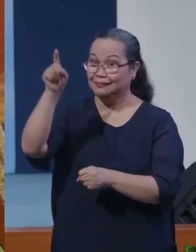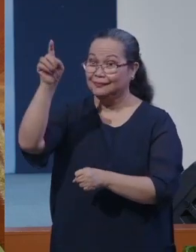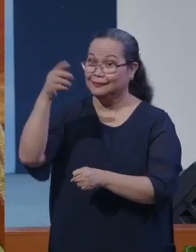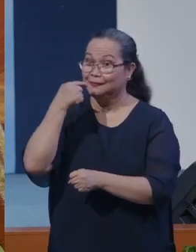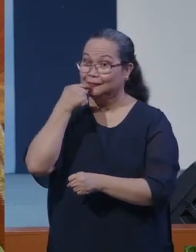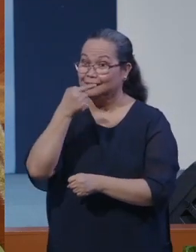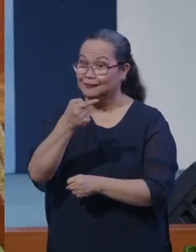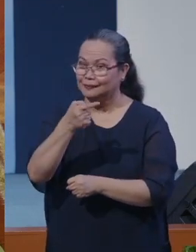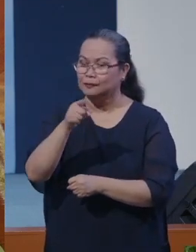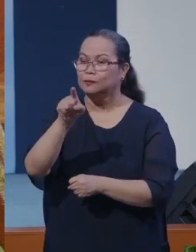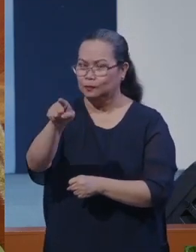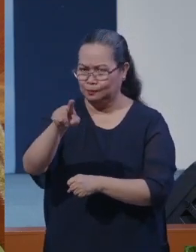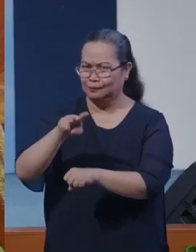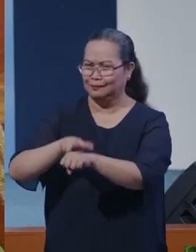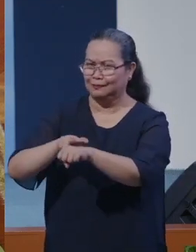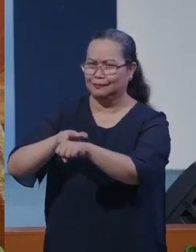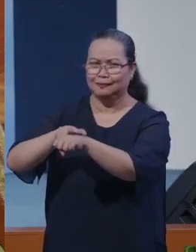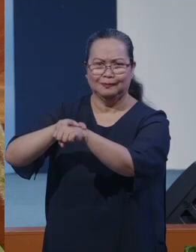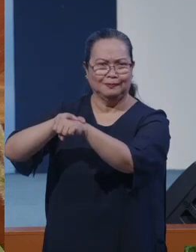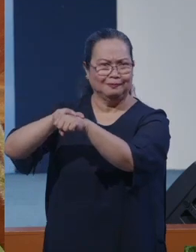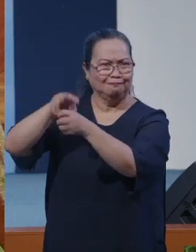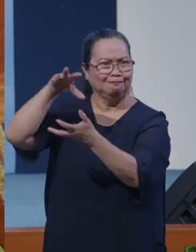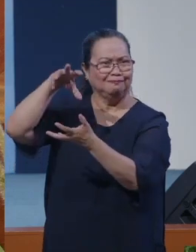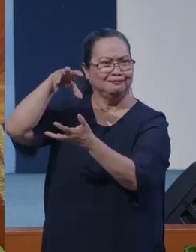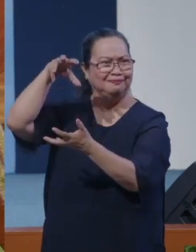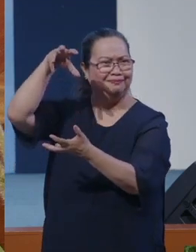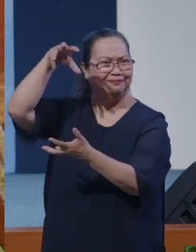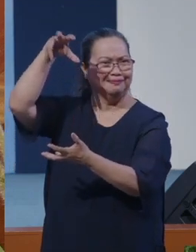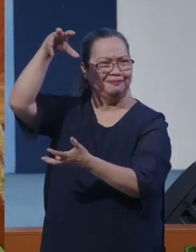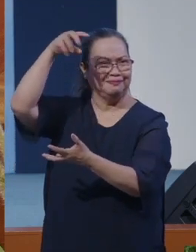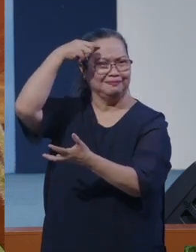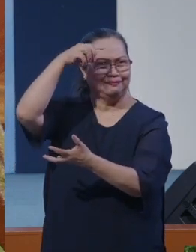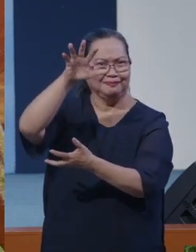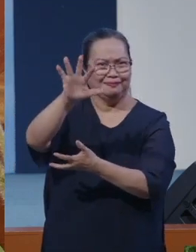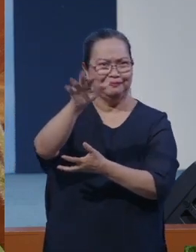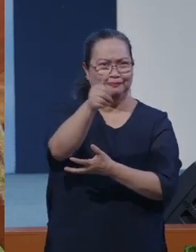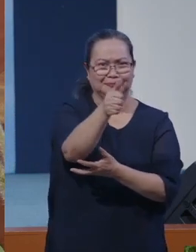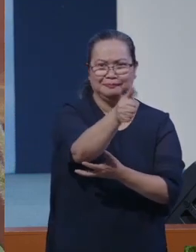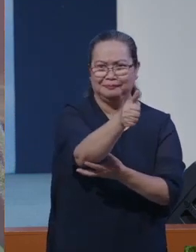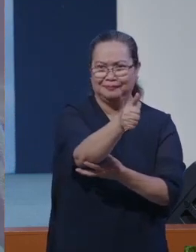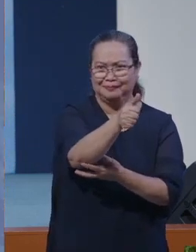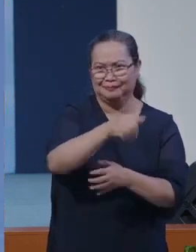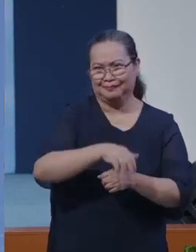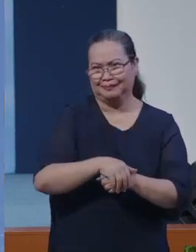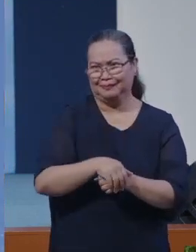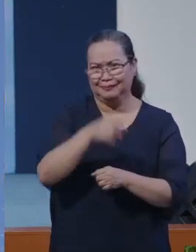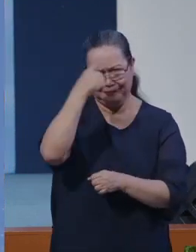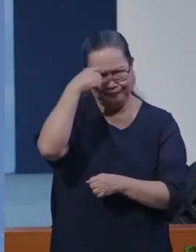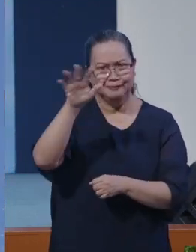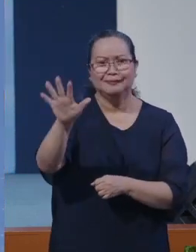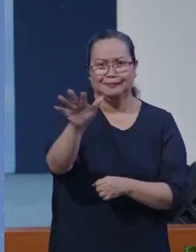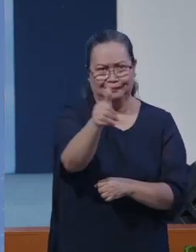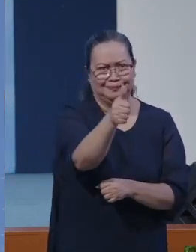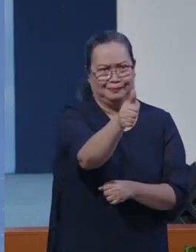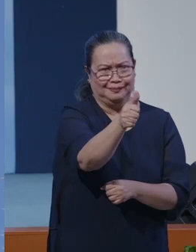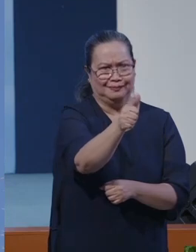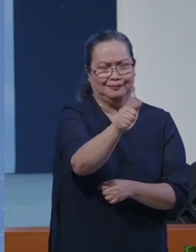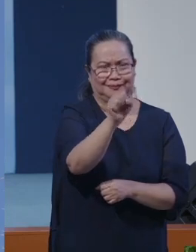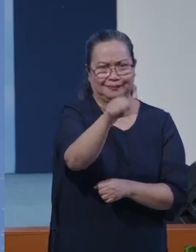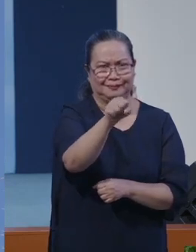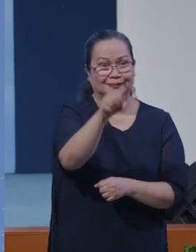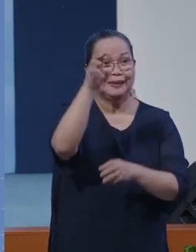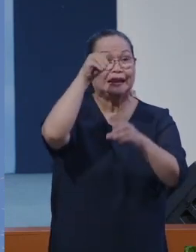Panginoon, ipunin nyo ang inyong treasure for yourself, sabi niya. For yourself.